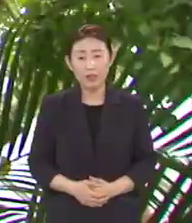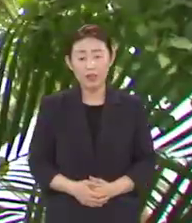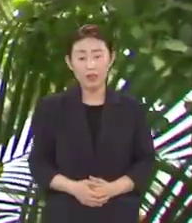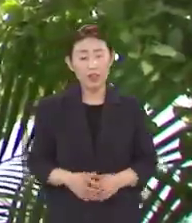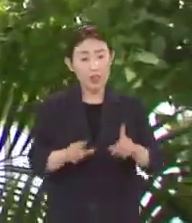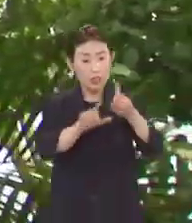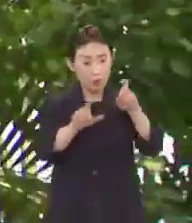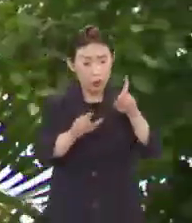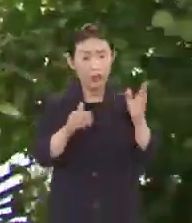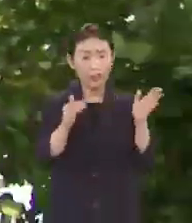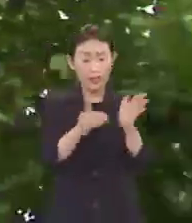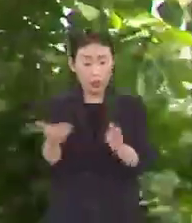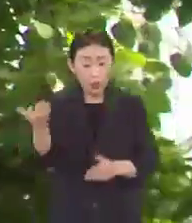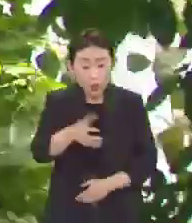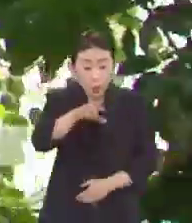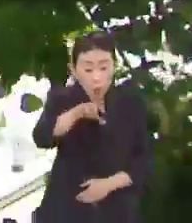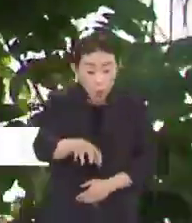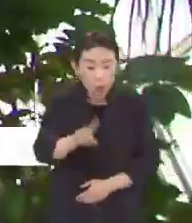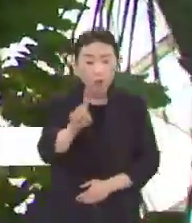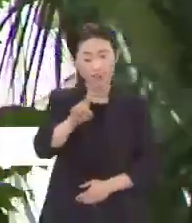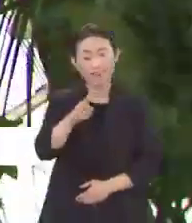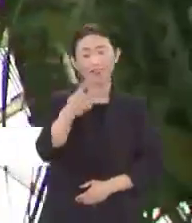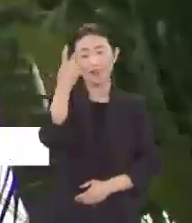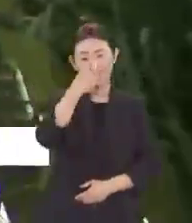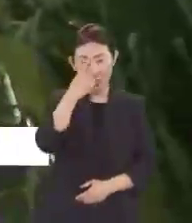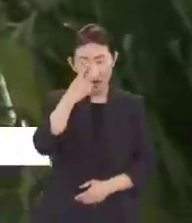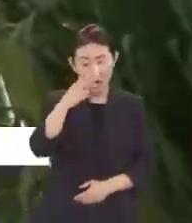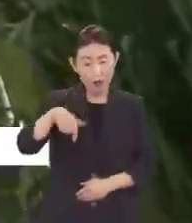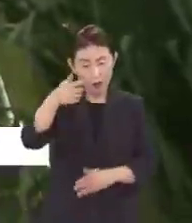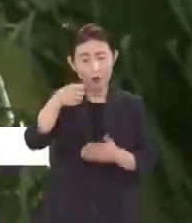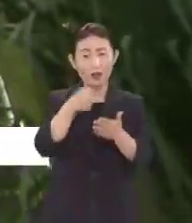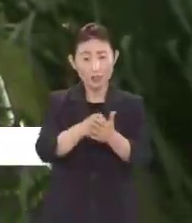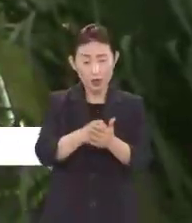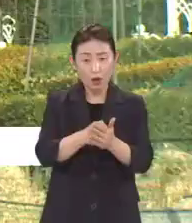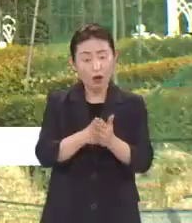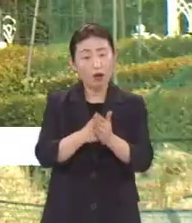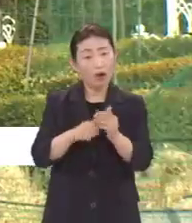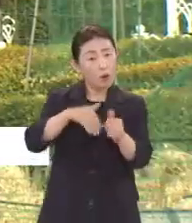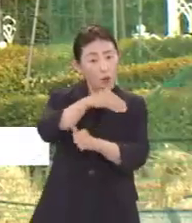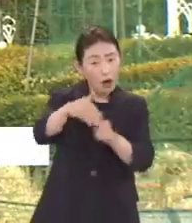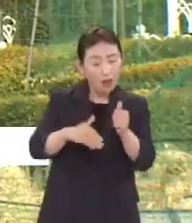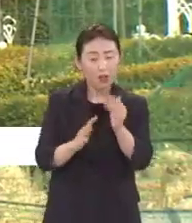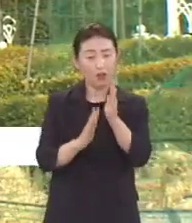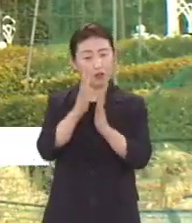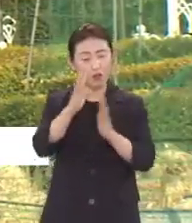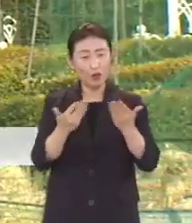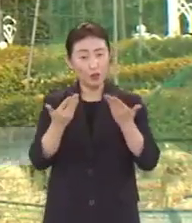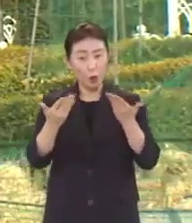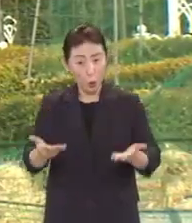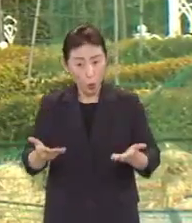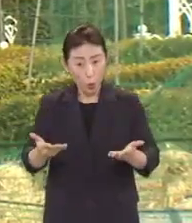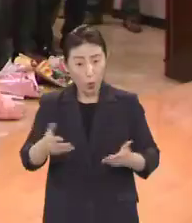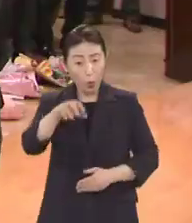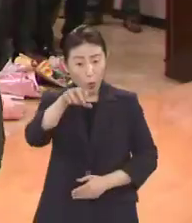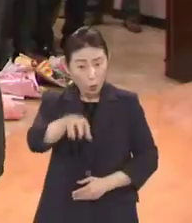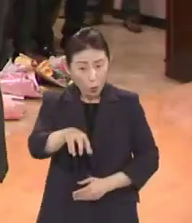충남도는 11월까지 이전 대상지를 결정할 예정으로 환경과 휴양, 관광의 가치를 두루 가진 보물,